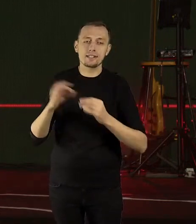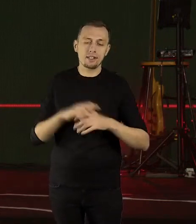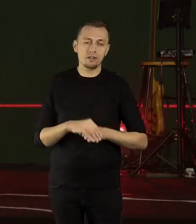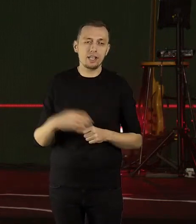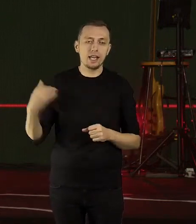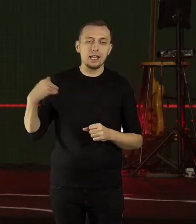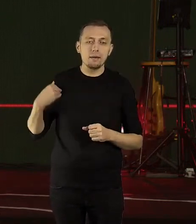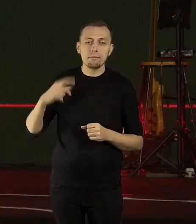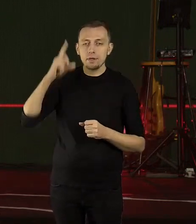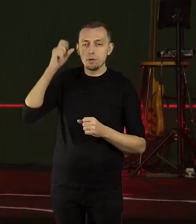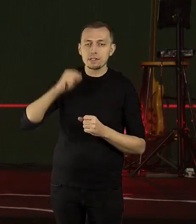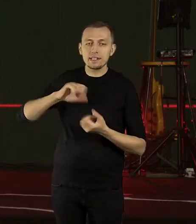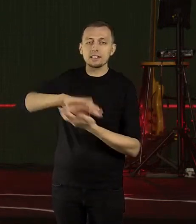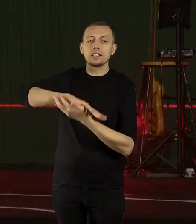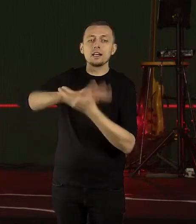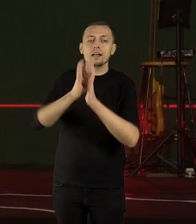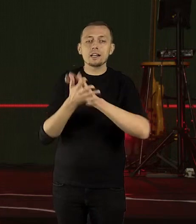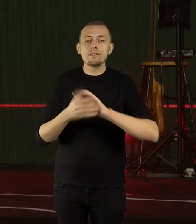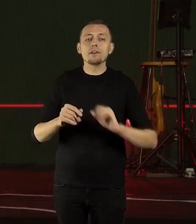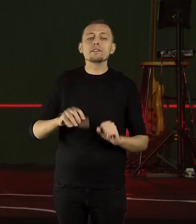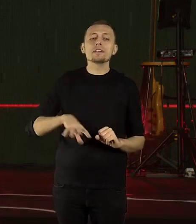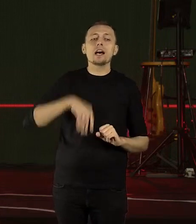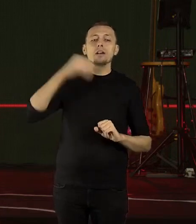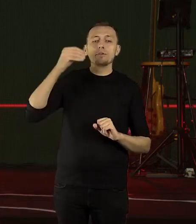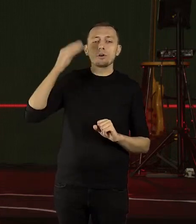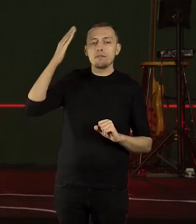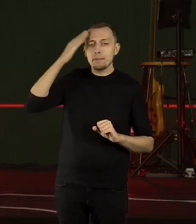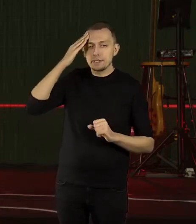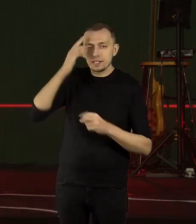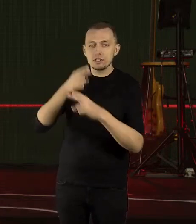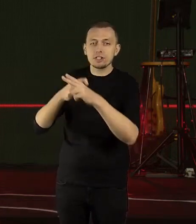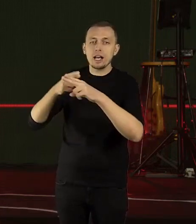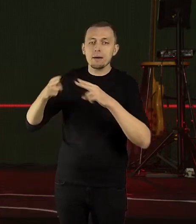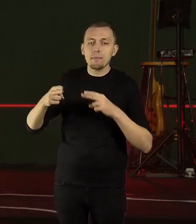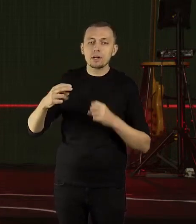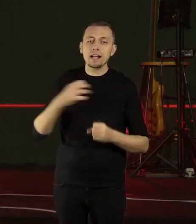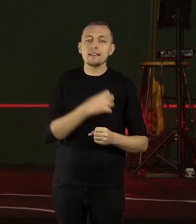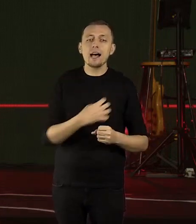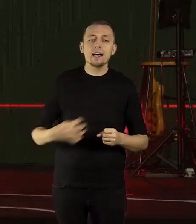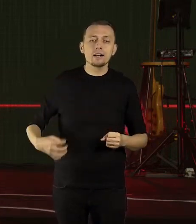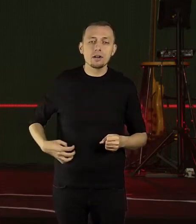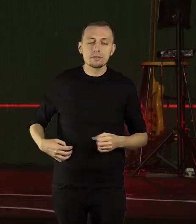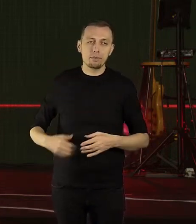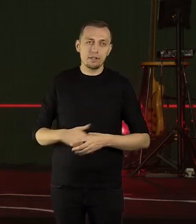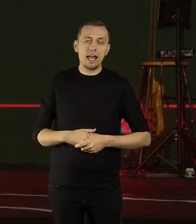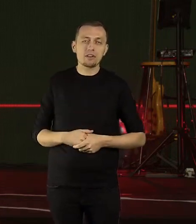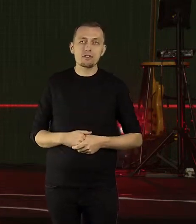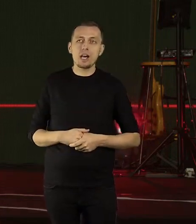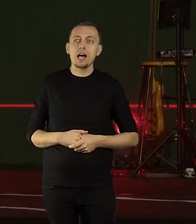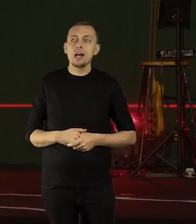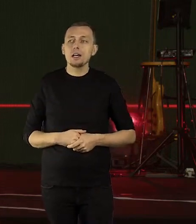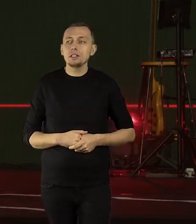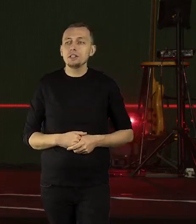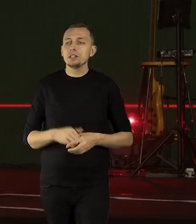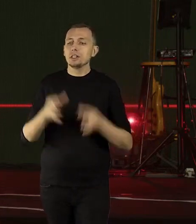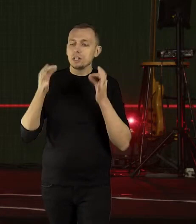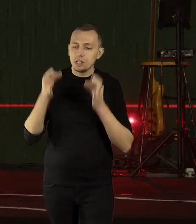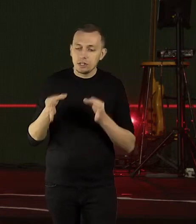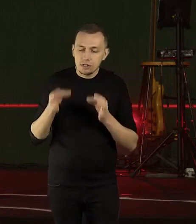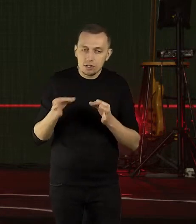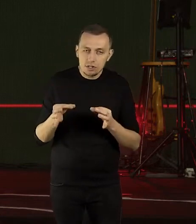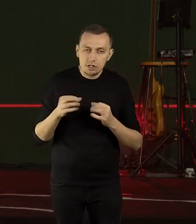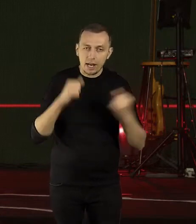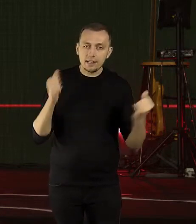psychiczną, moralną, gospodarczą, której skutki są odczuwalne do dzisiaj. Nic w